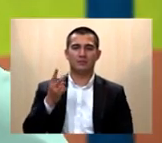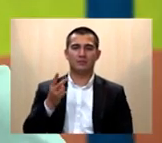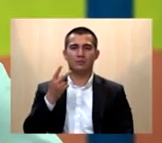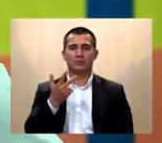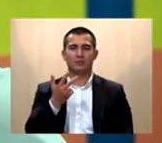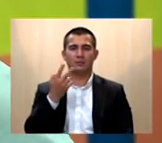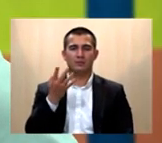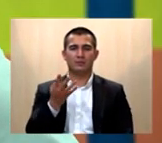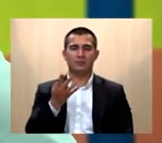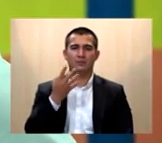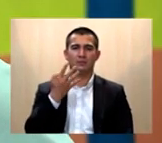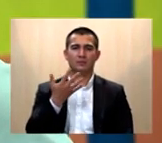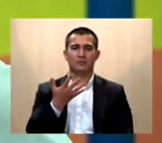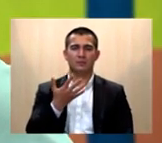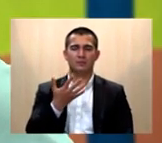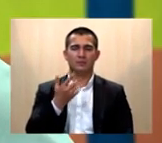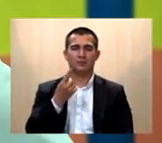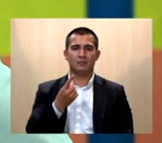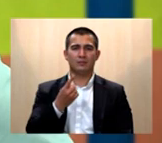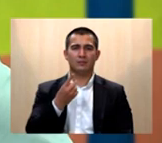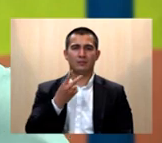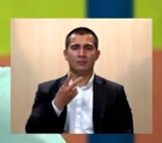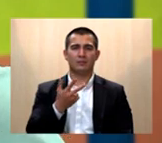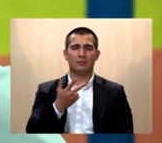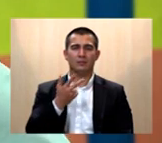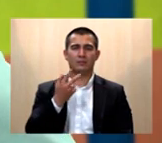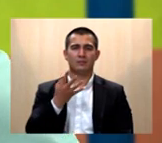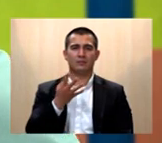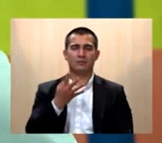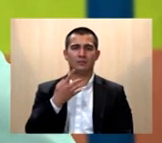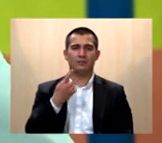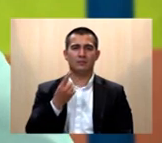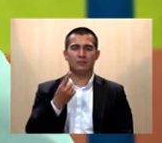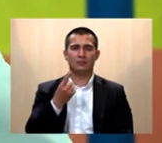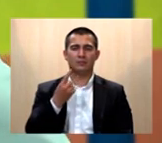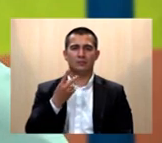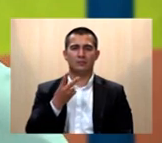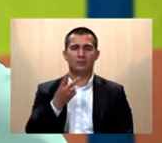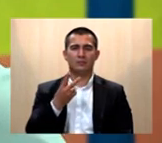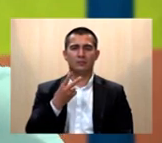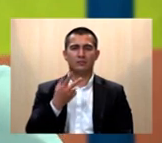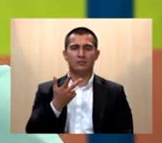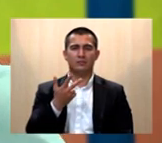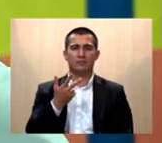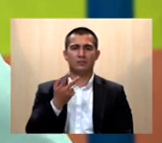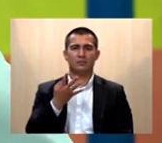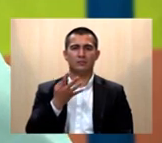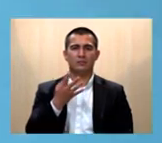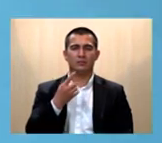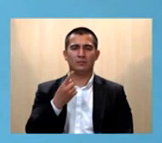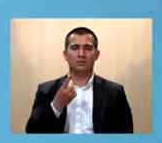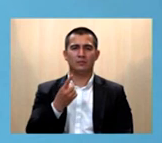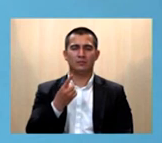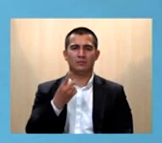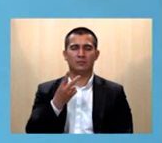2 3 4 1 2 3 4 1 2 3